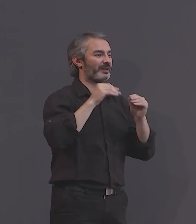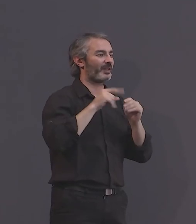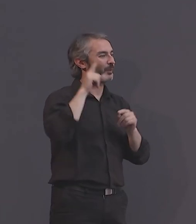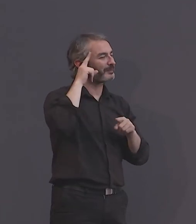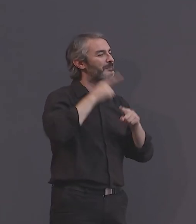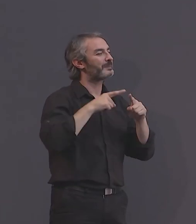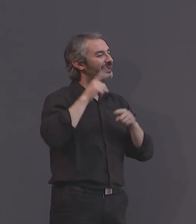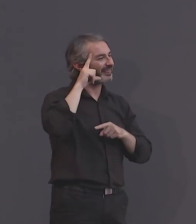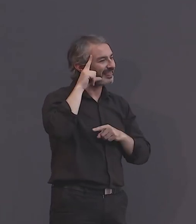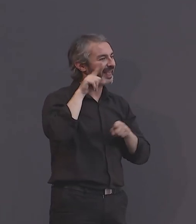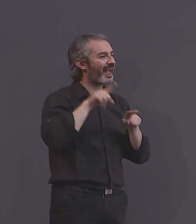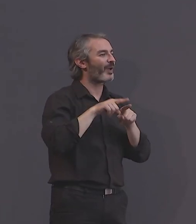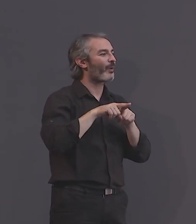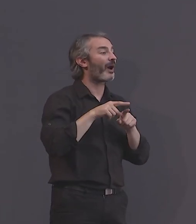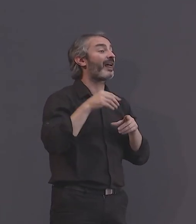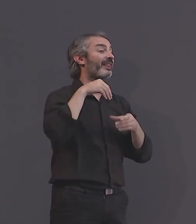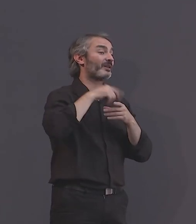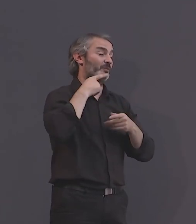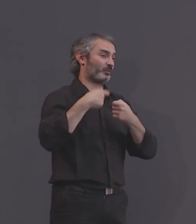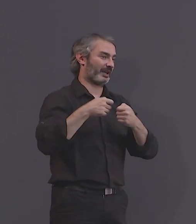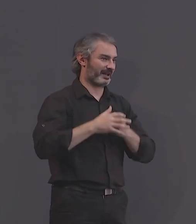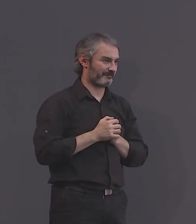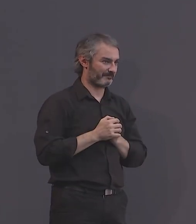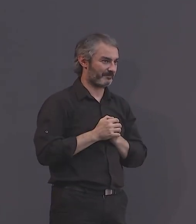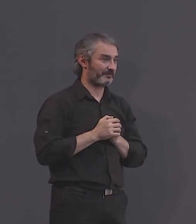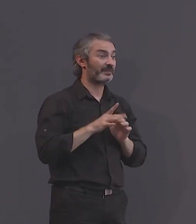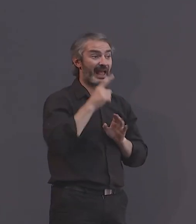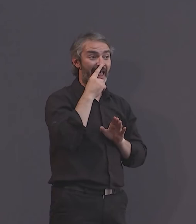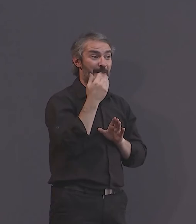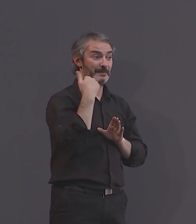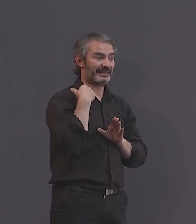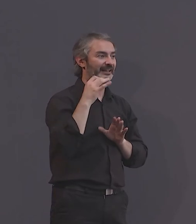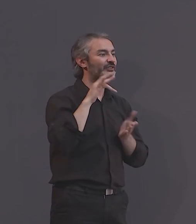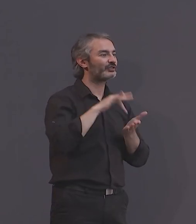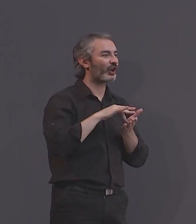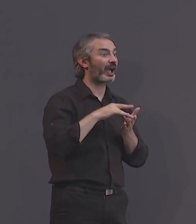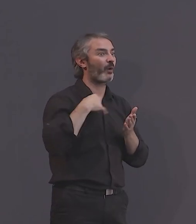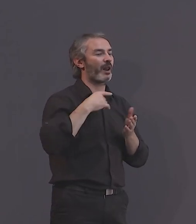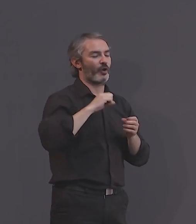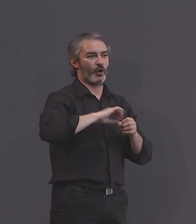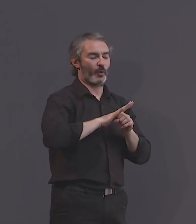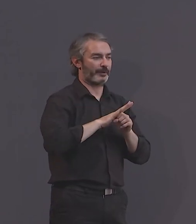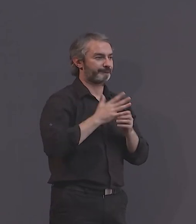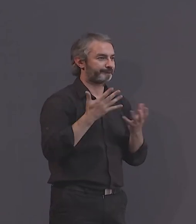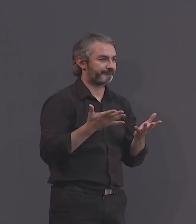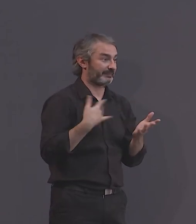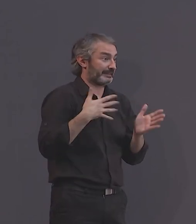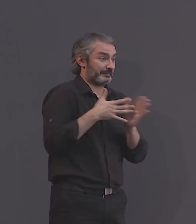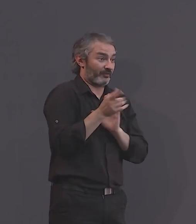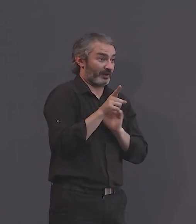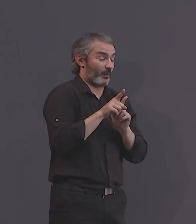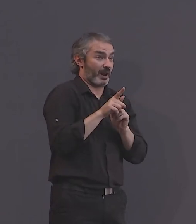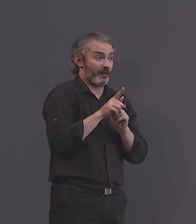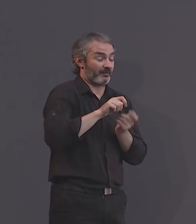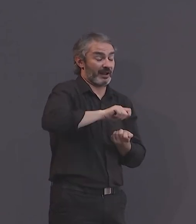migdies encalçant breus instants de serenitat a la Gutenberg. I malgrat que l'any passat se'ns va presentar un Covidat no desitjat, que no cal dir que ens va obligar a